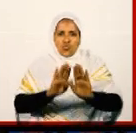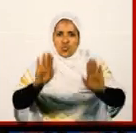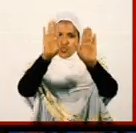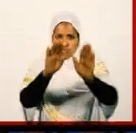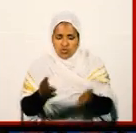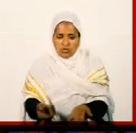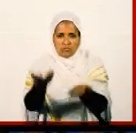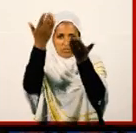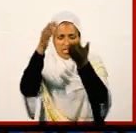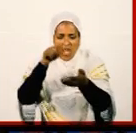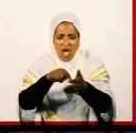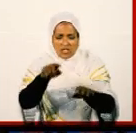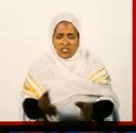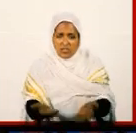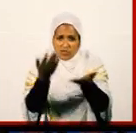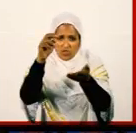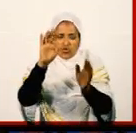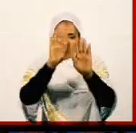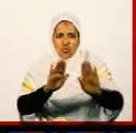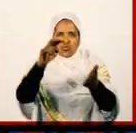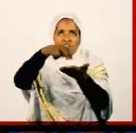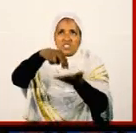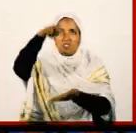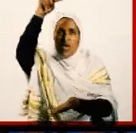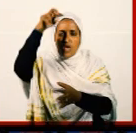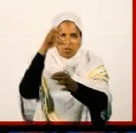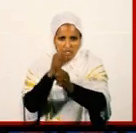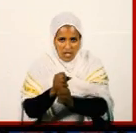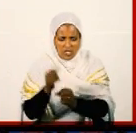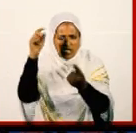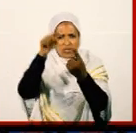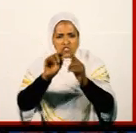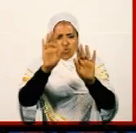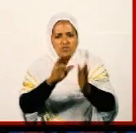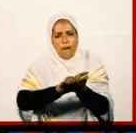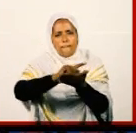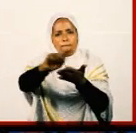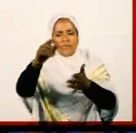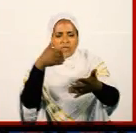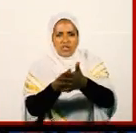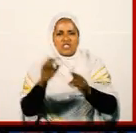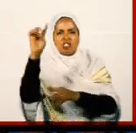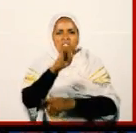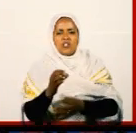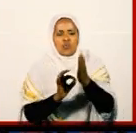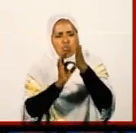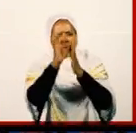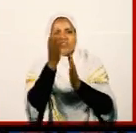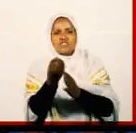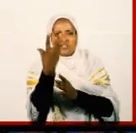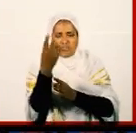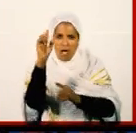ናት። ያችን የተነሳባትን እሁድ ትንሣኤ ይዘን እስከ እሁድ ሳምንት ድረስ እንደ ስንት ቀን ነው የምንቆጥራት?